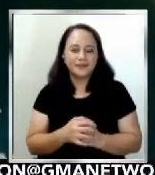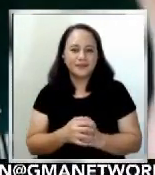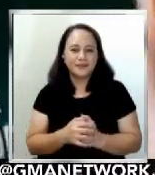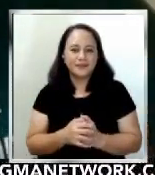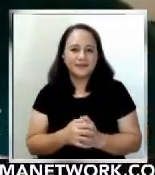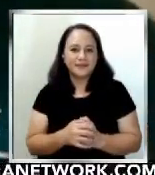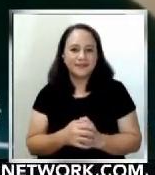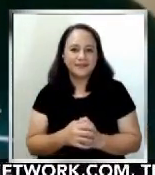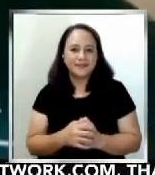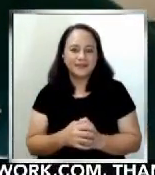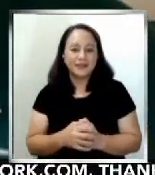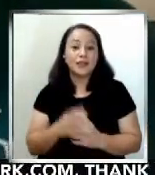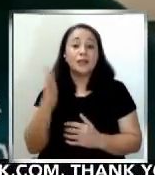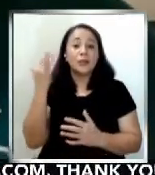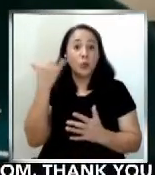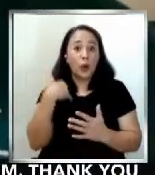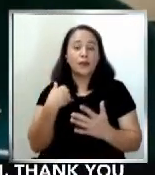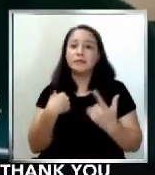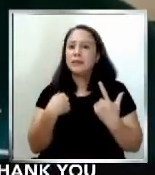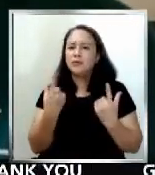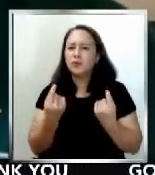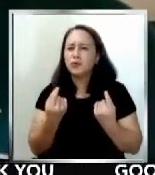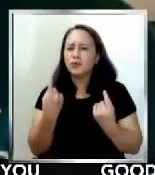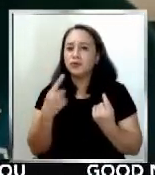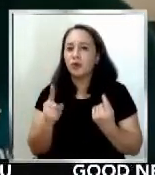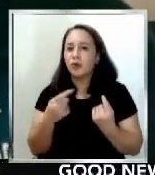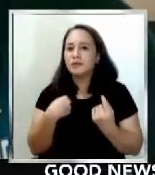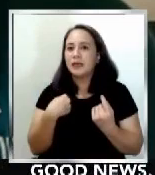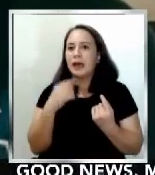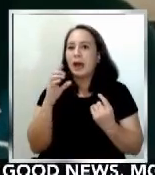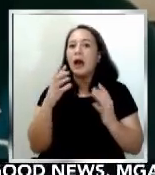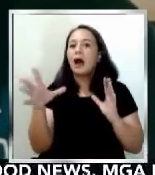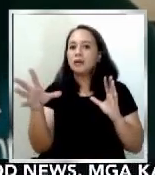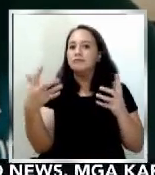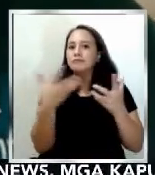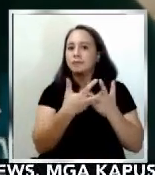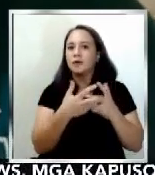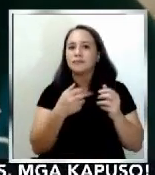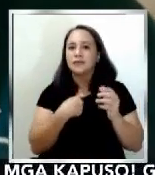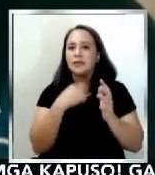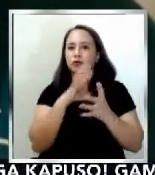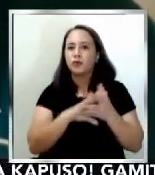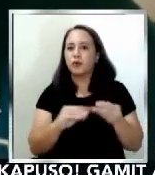That's why ginawa ko to, dahil ayun yung hinahanap ng script, ayun yung hinahanap ng story.